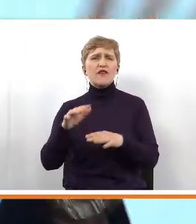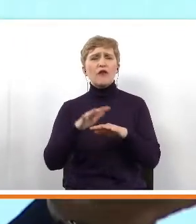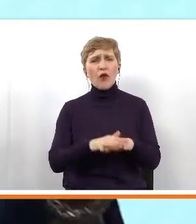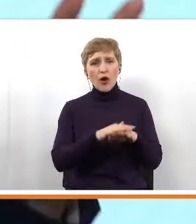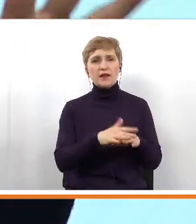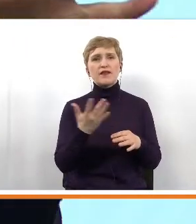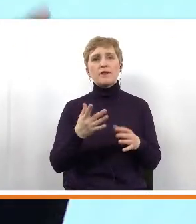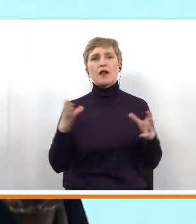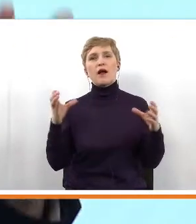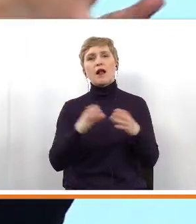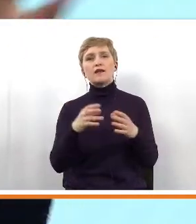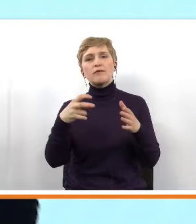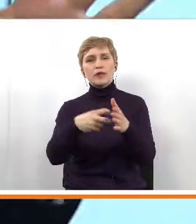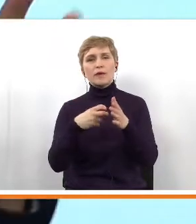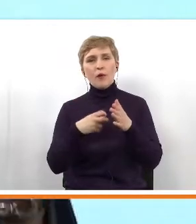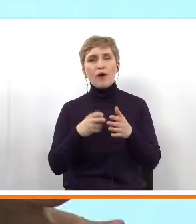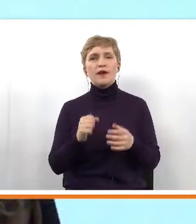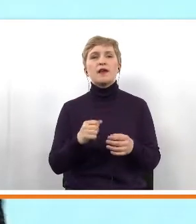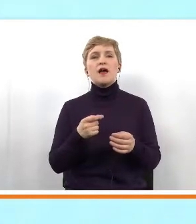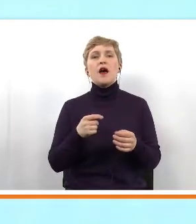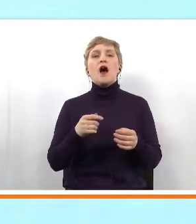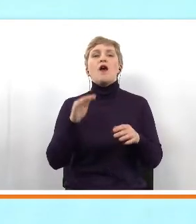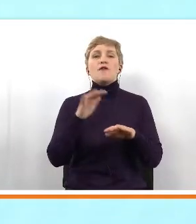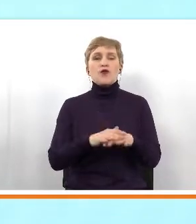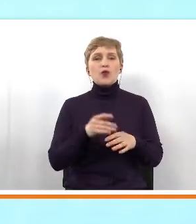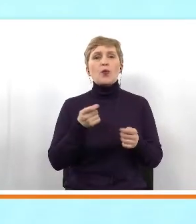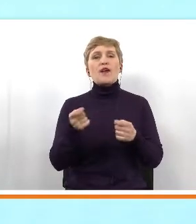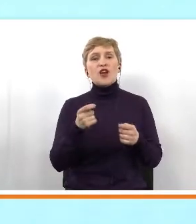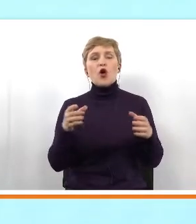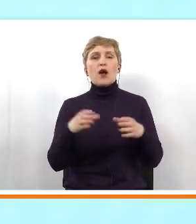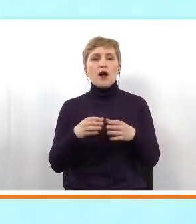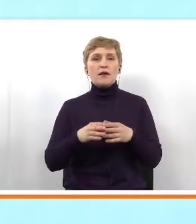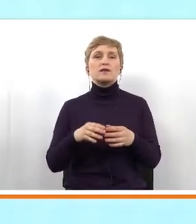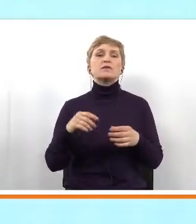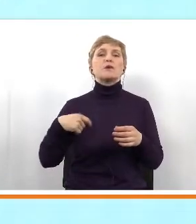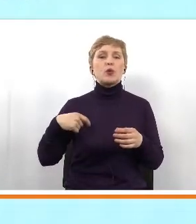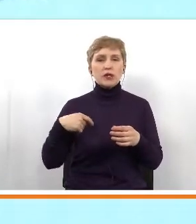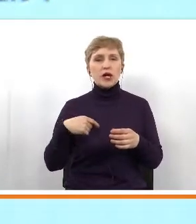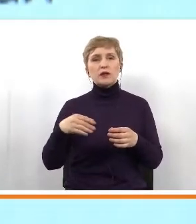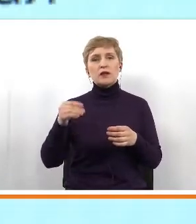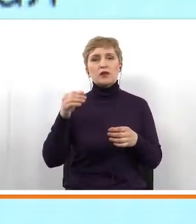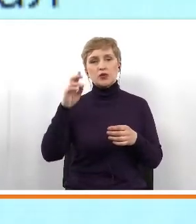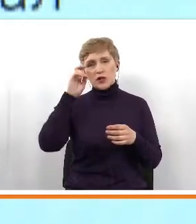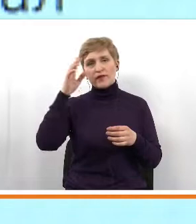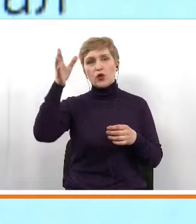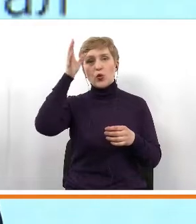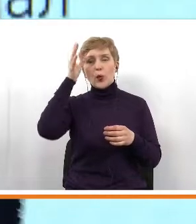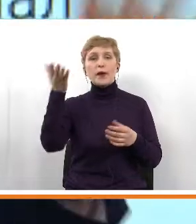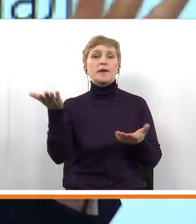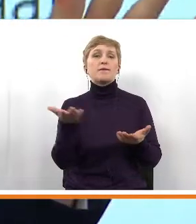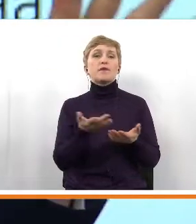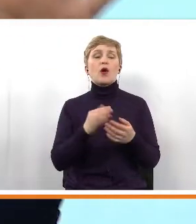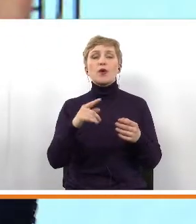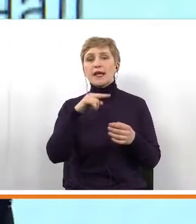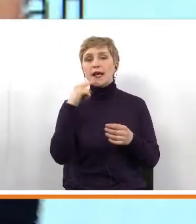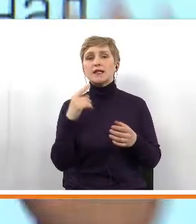было коллективное письмо и к фонду управляющей компании, и от депутатов Государственной Думы, и от